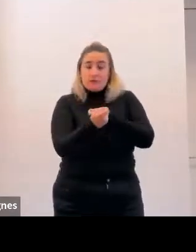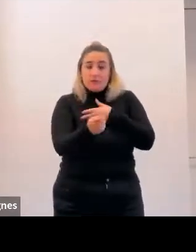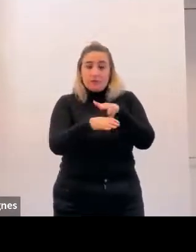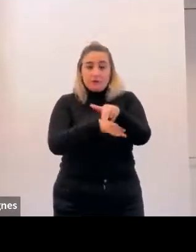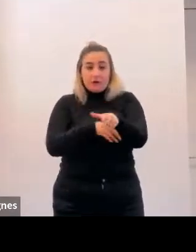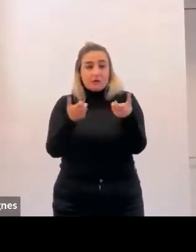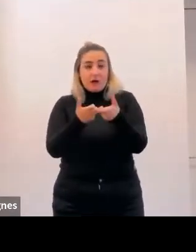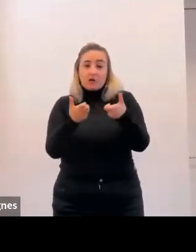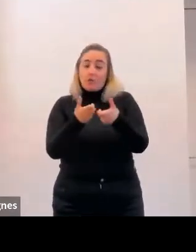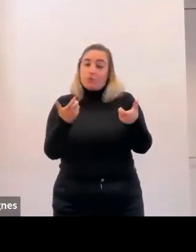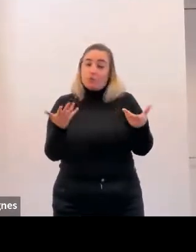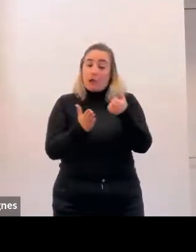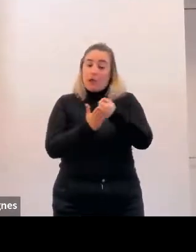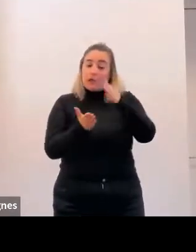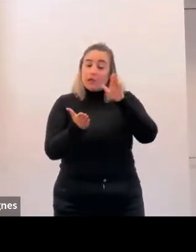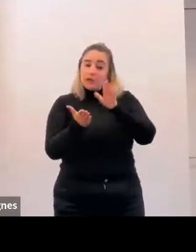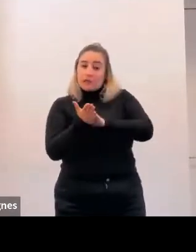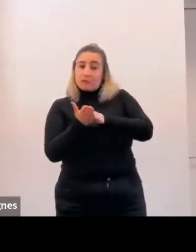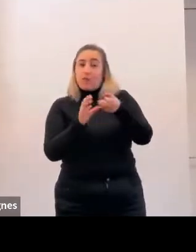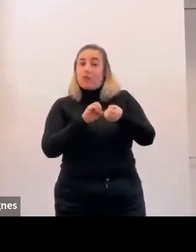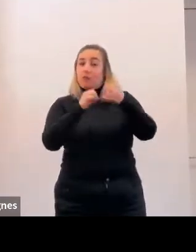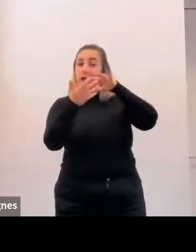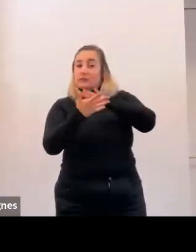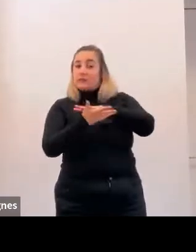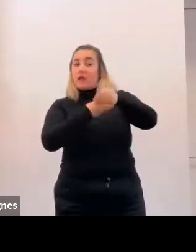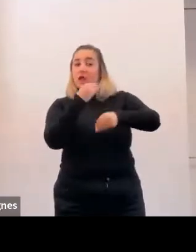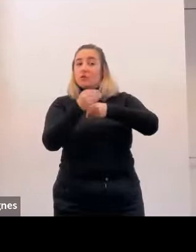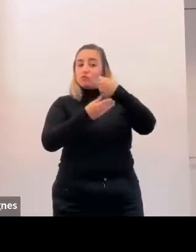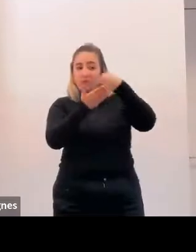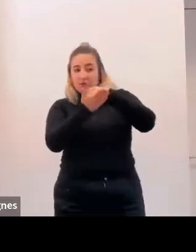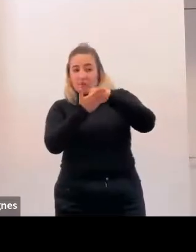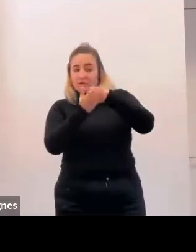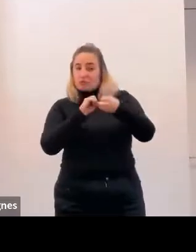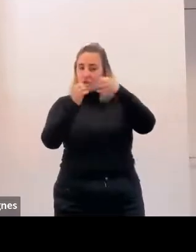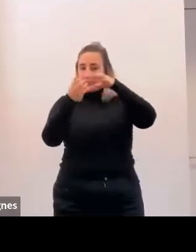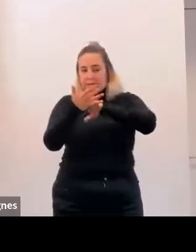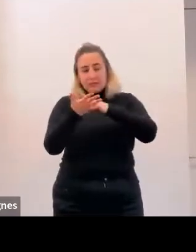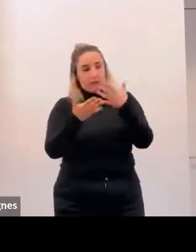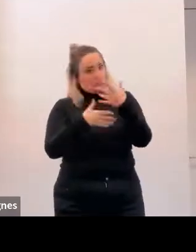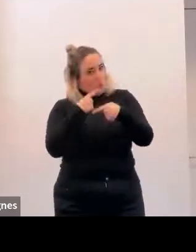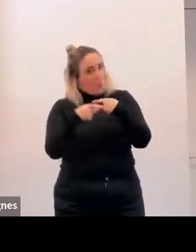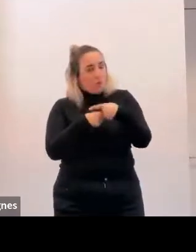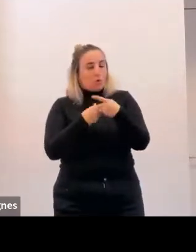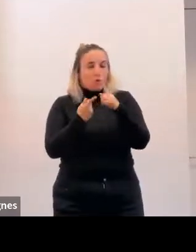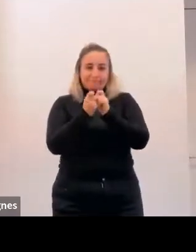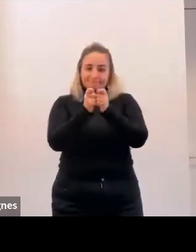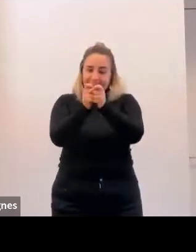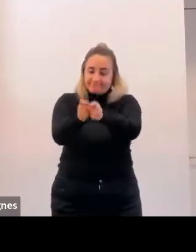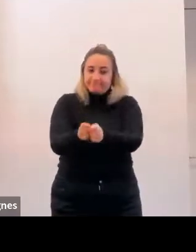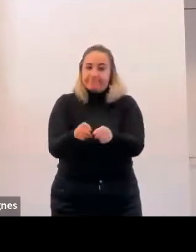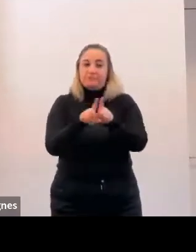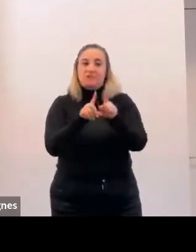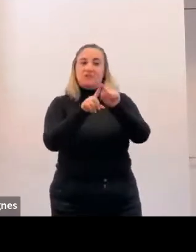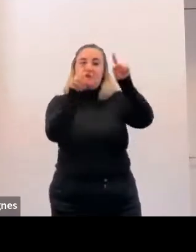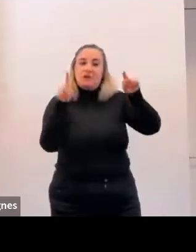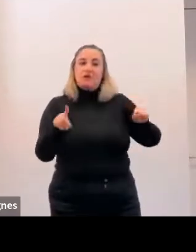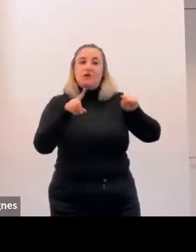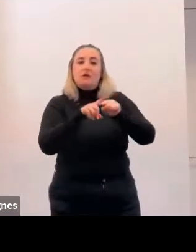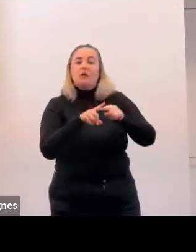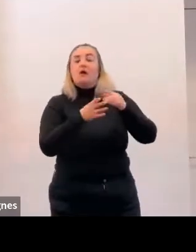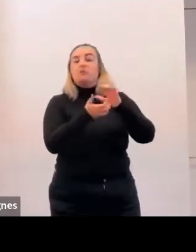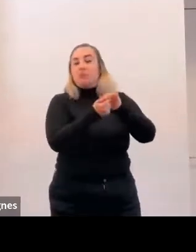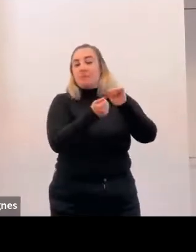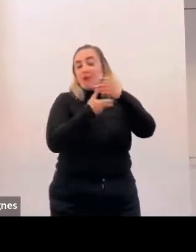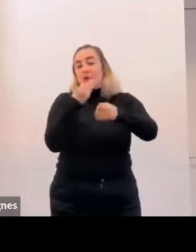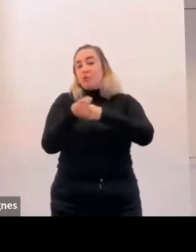ou d'information en ligne sont retravaillées. Les guides papier et numérique vont être refondus.